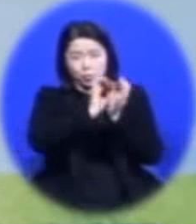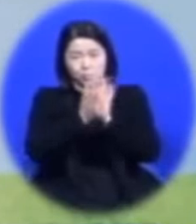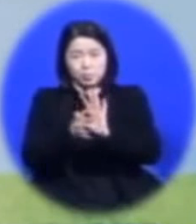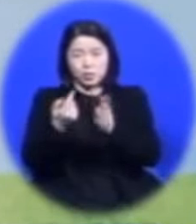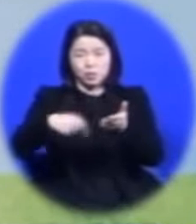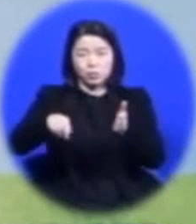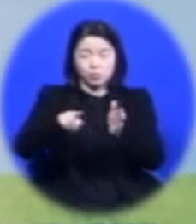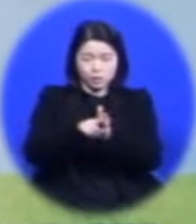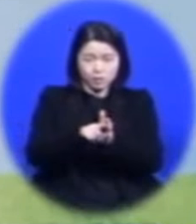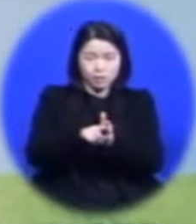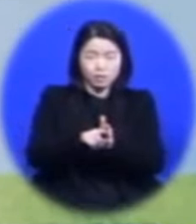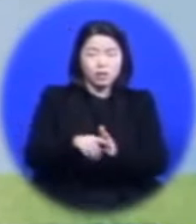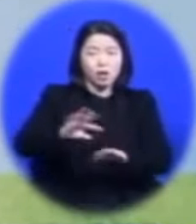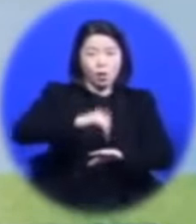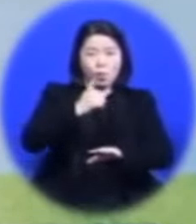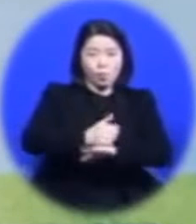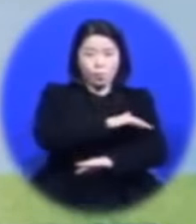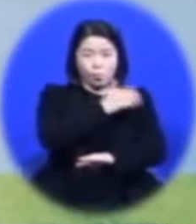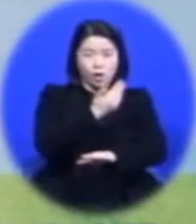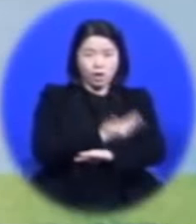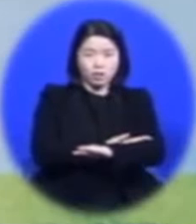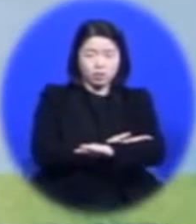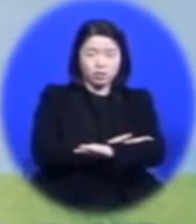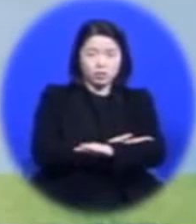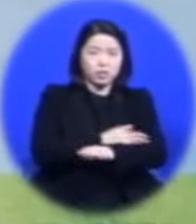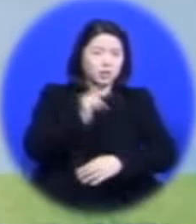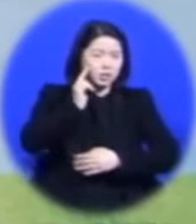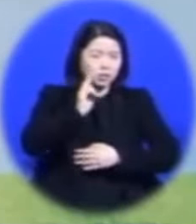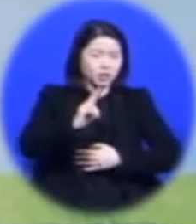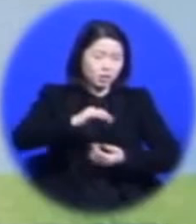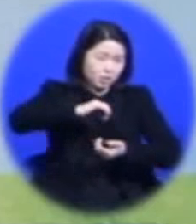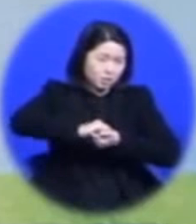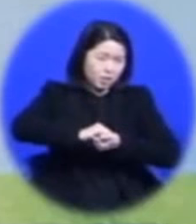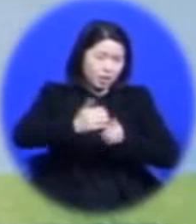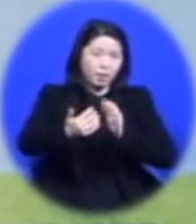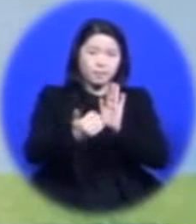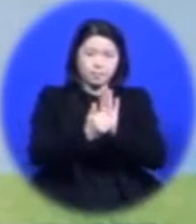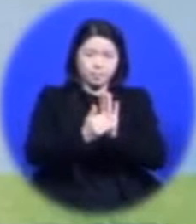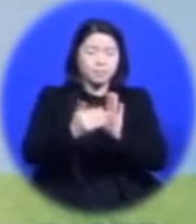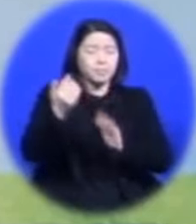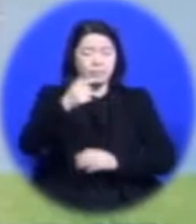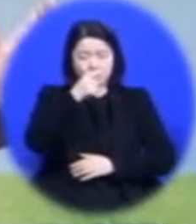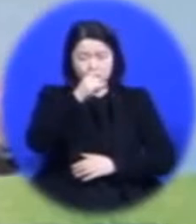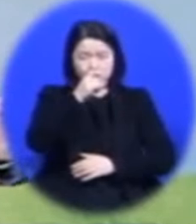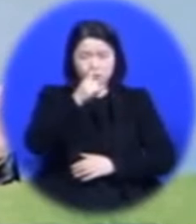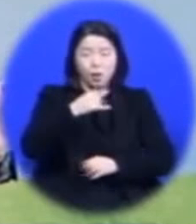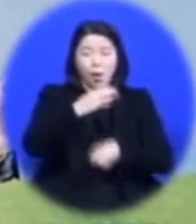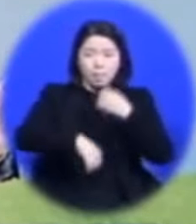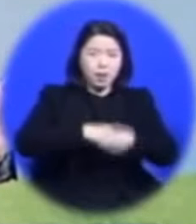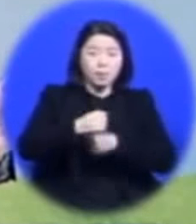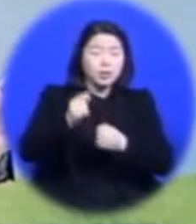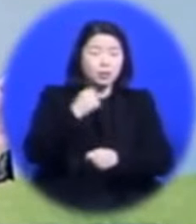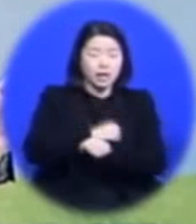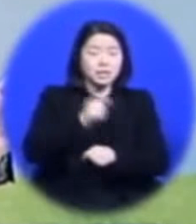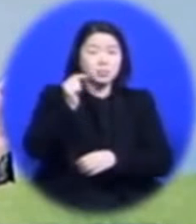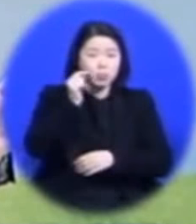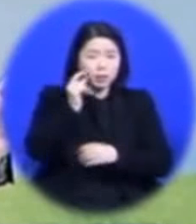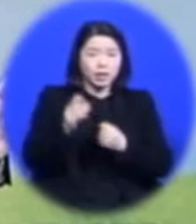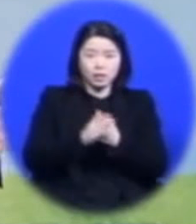피우려면 왕권은 심각한 제한을 받게 돼 있어요 마음대로 못